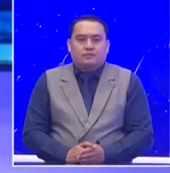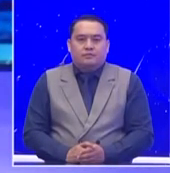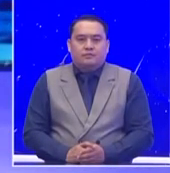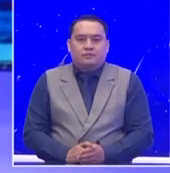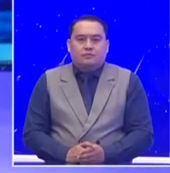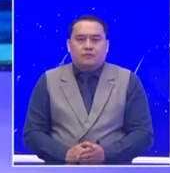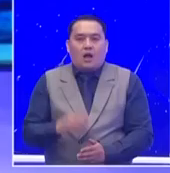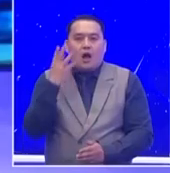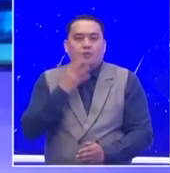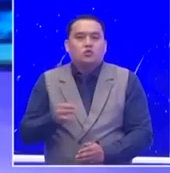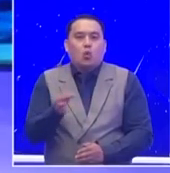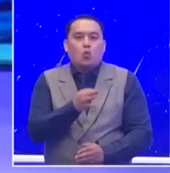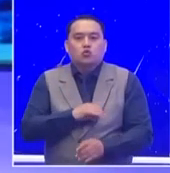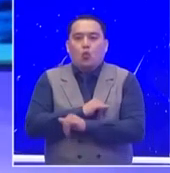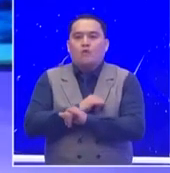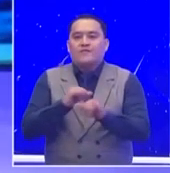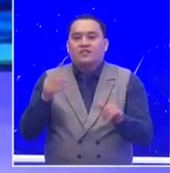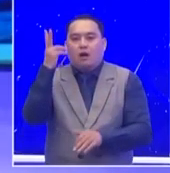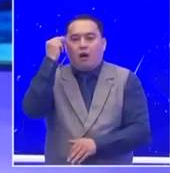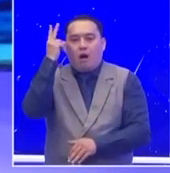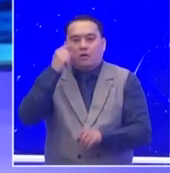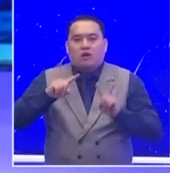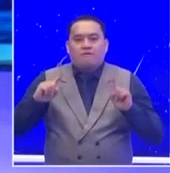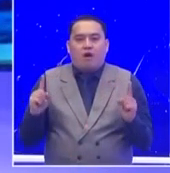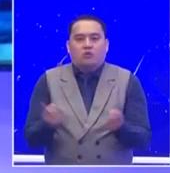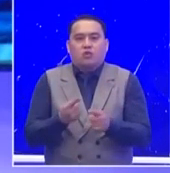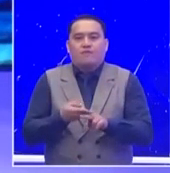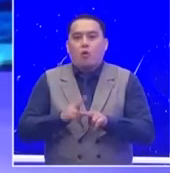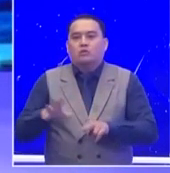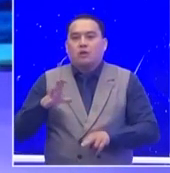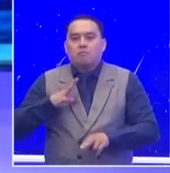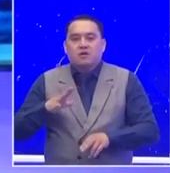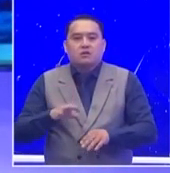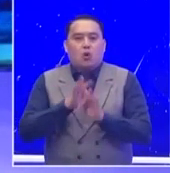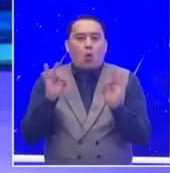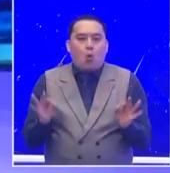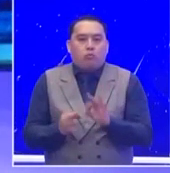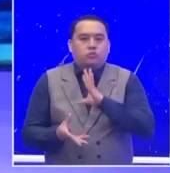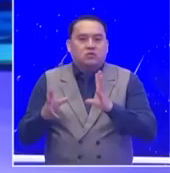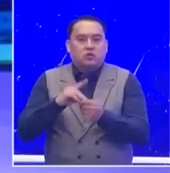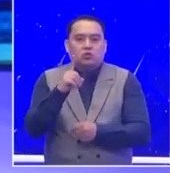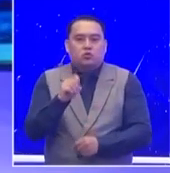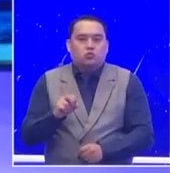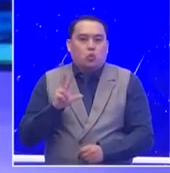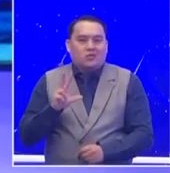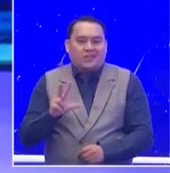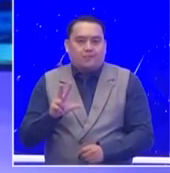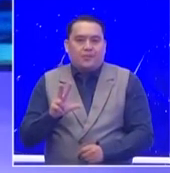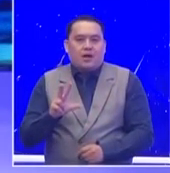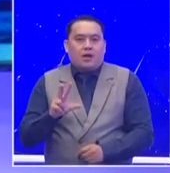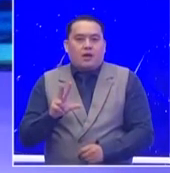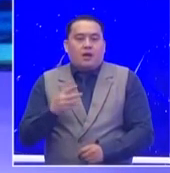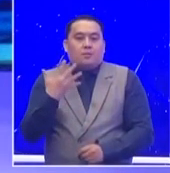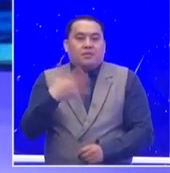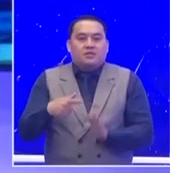А тем временем в Алматинской области увеличили количество ограничительных постов. Таким образом, их общее количество составило 103.